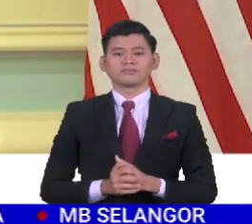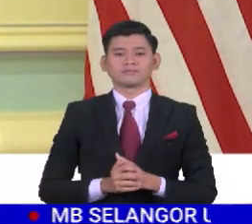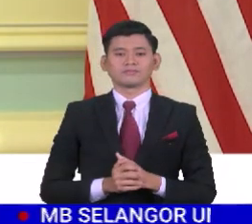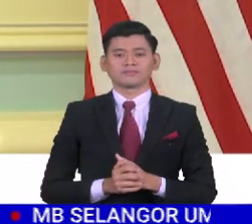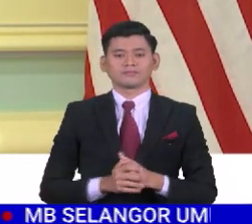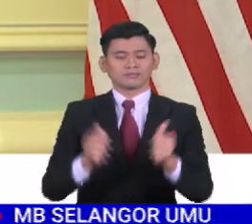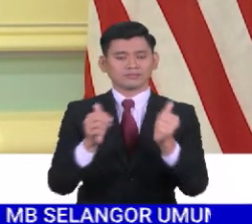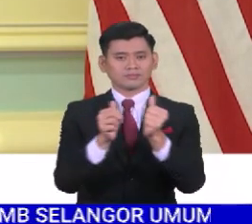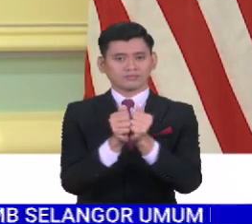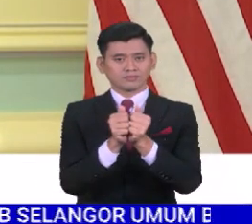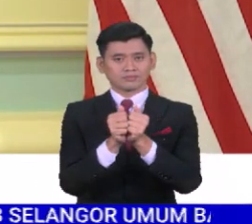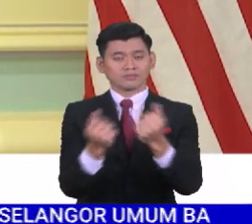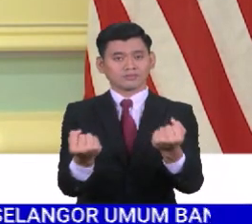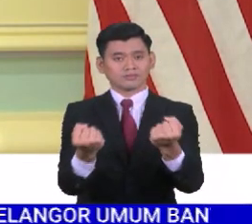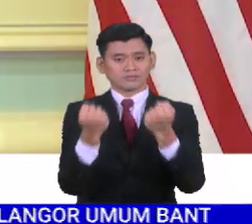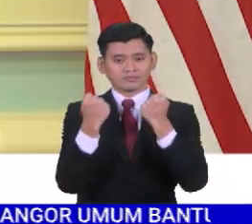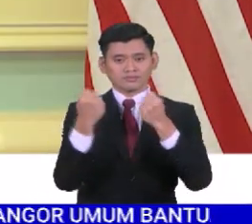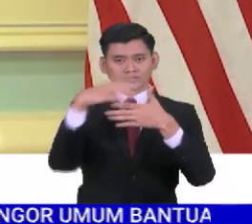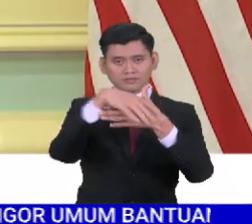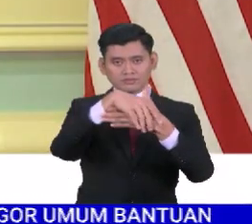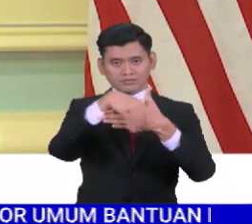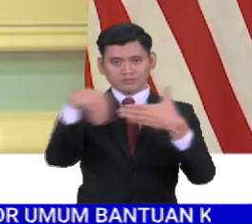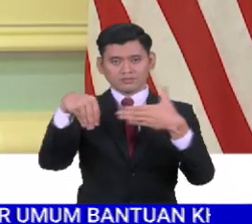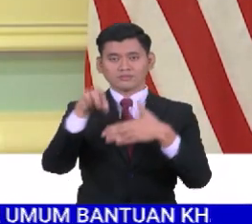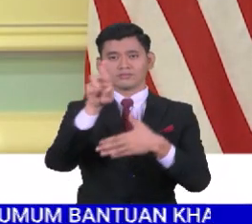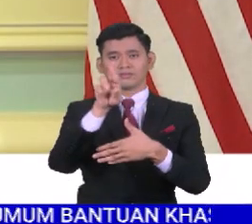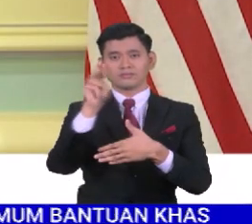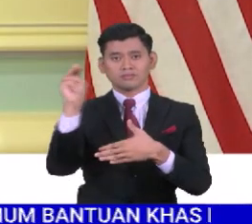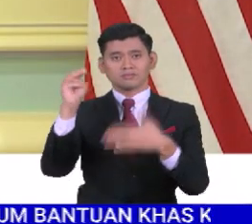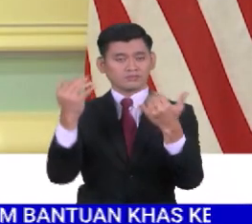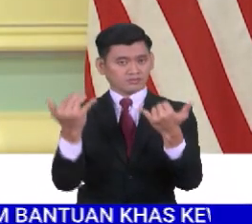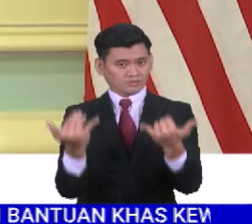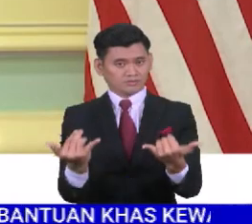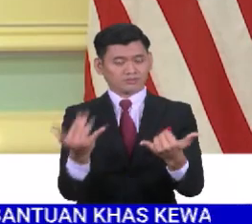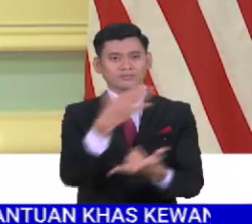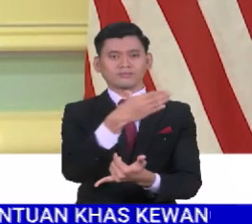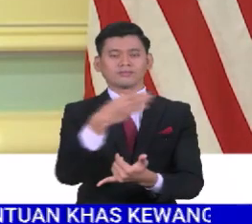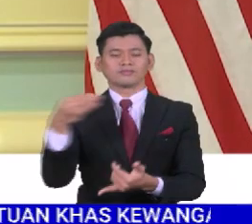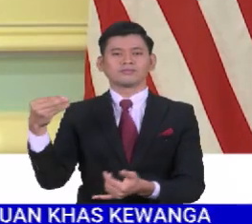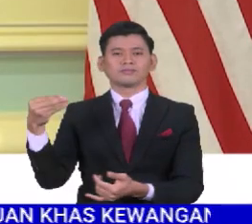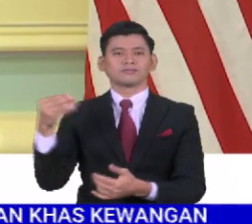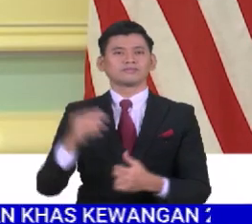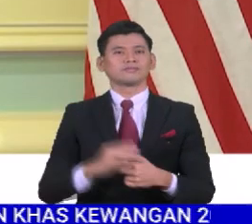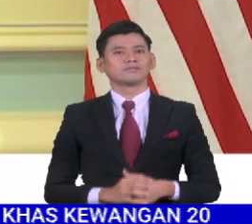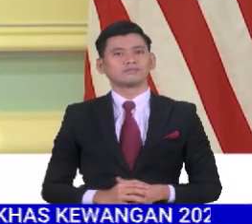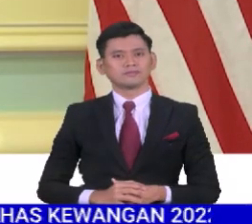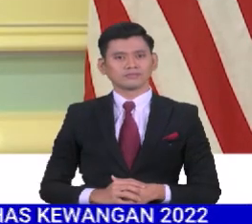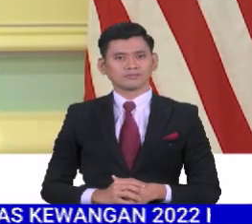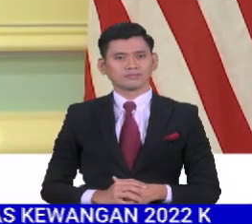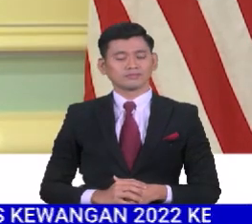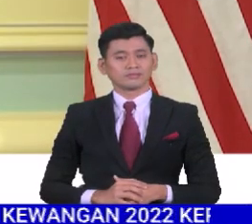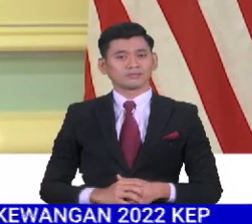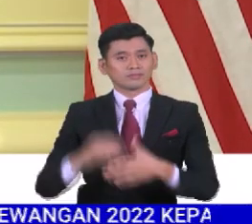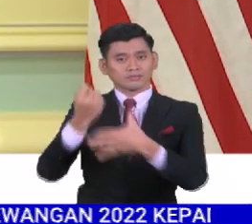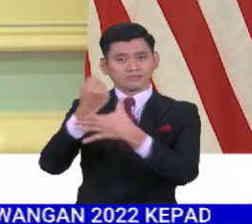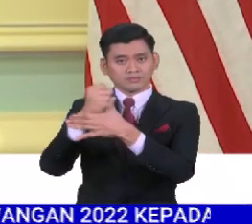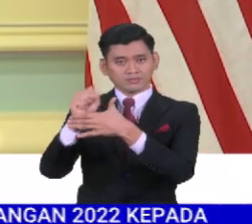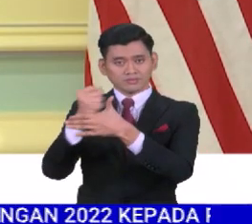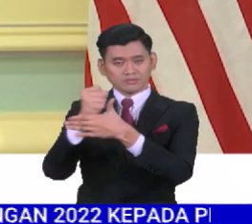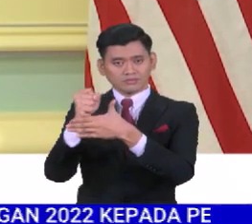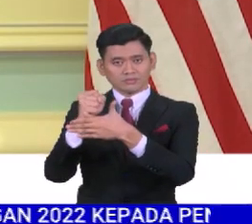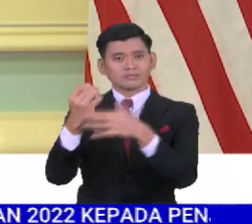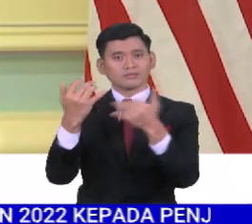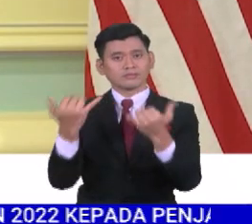kekuatan Ringgit sekarang Dan juga soal bursa saham yang lebih